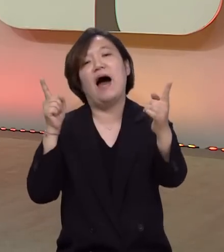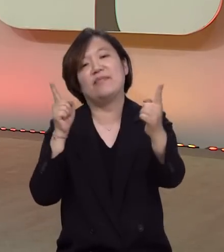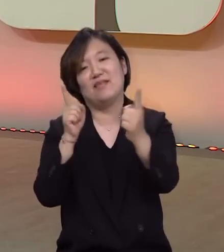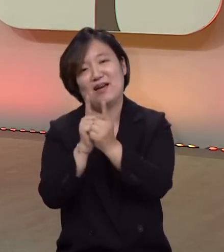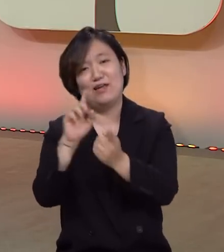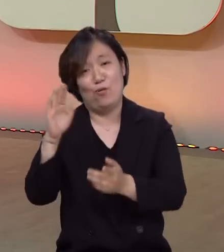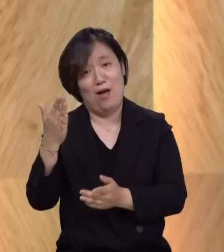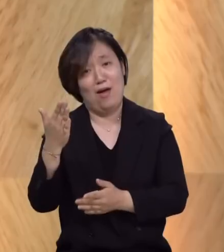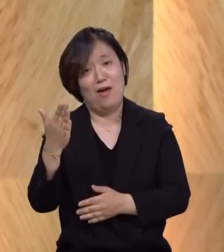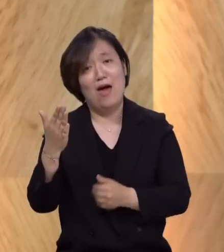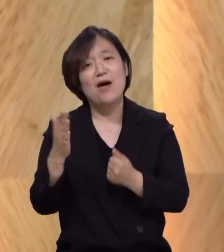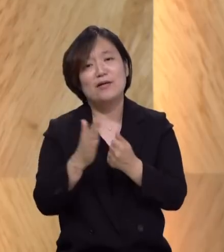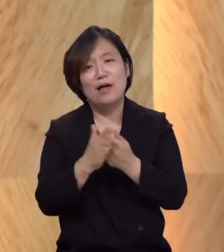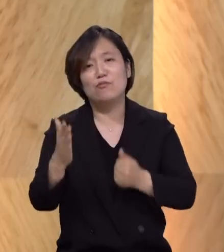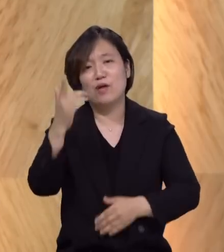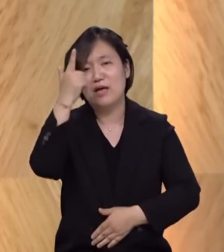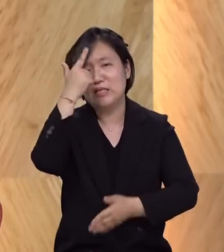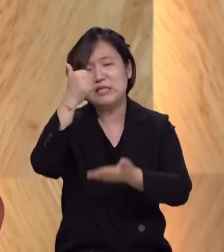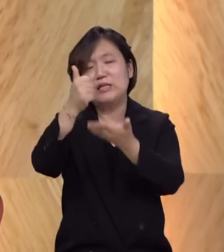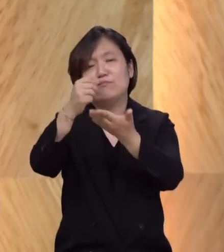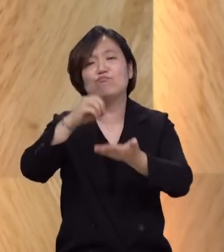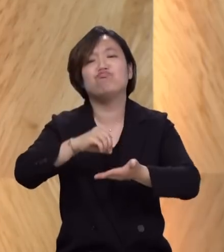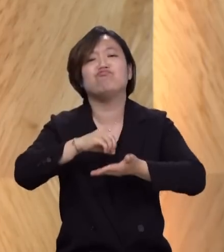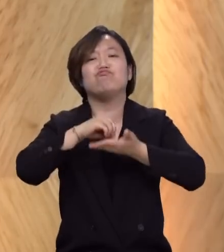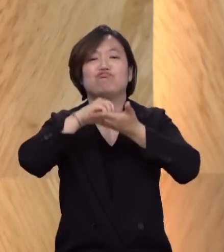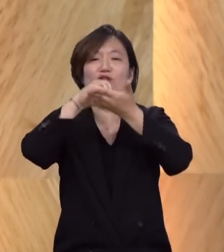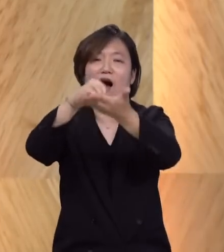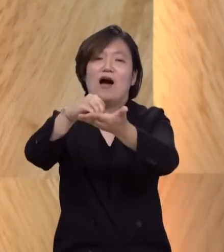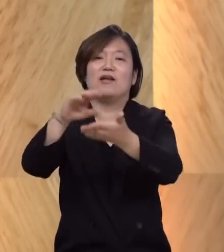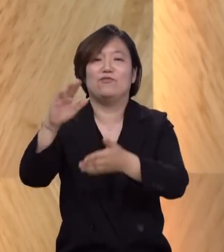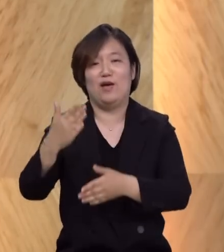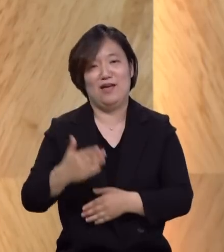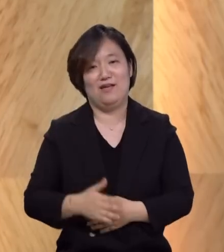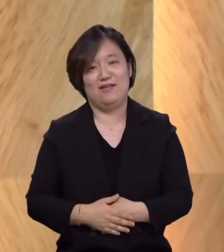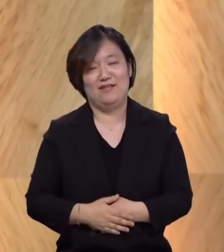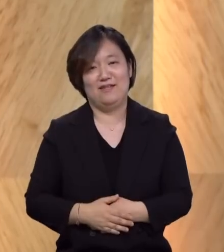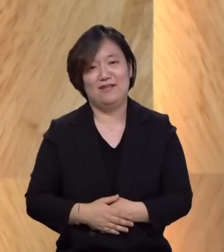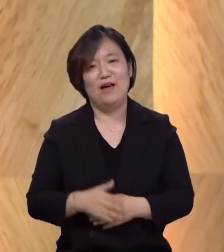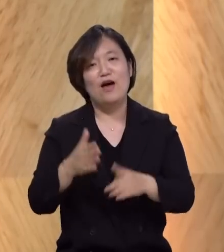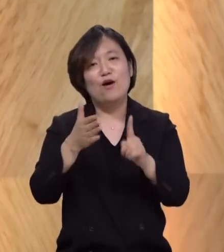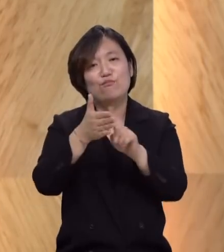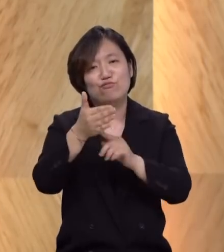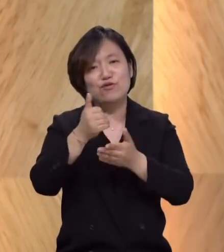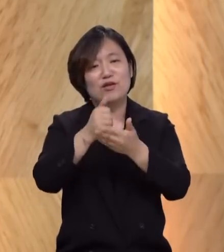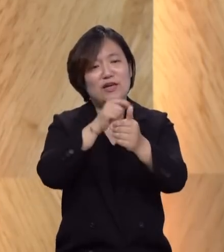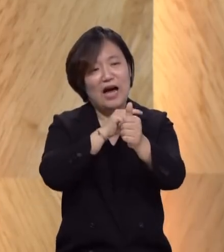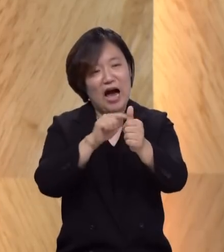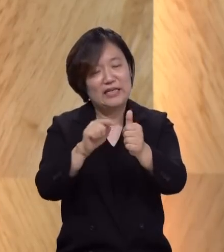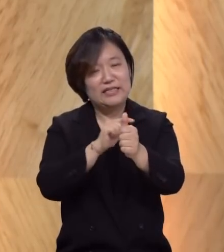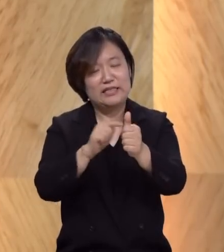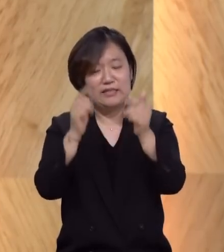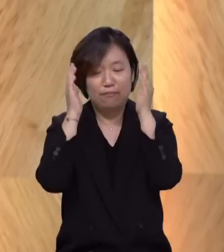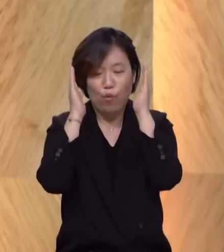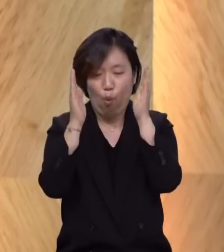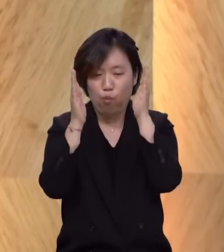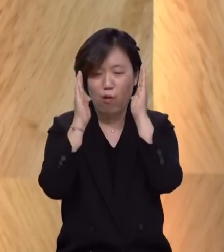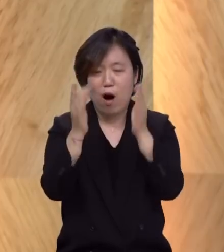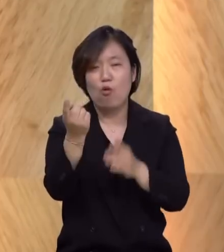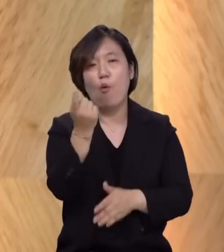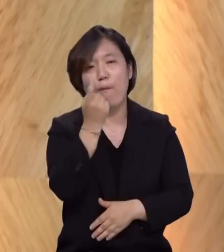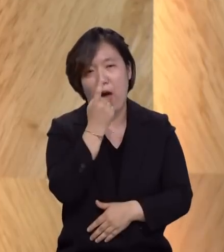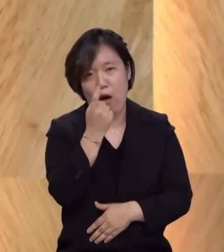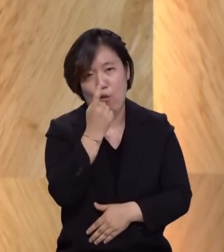합니다 머리를 깎고 출가를 해서 부처님의 가르침을 닦아 나아가면서이